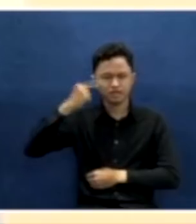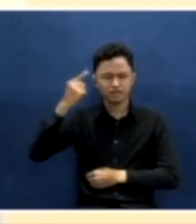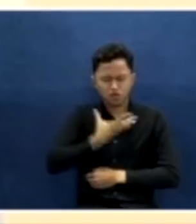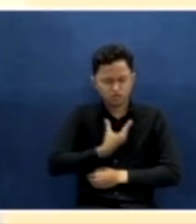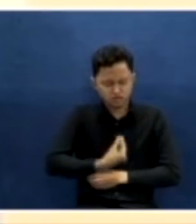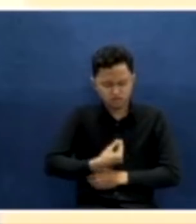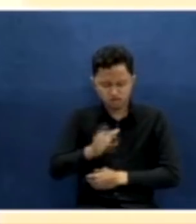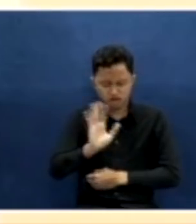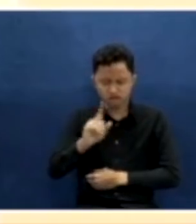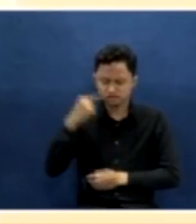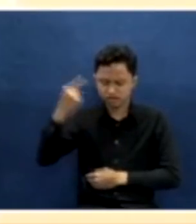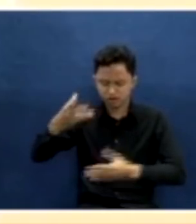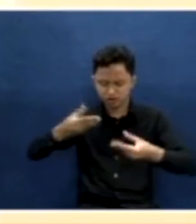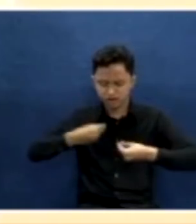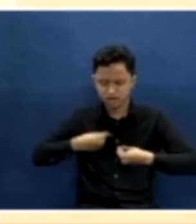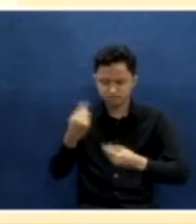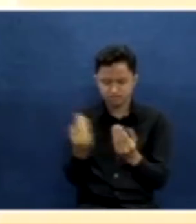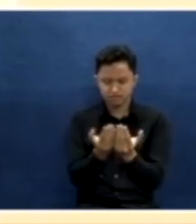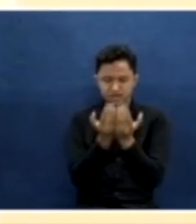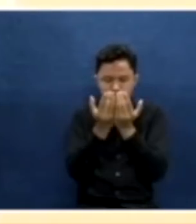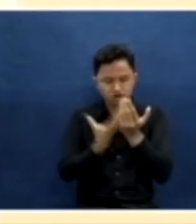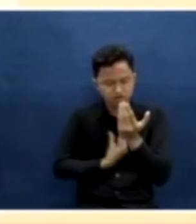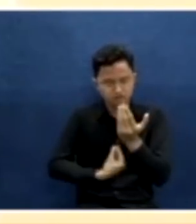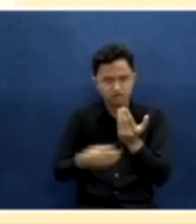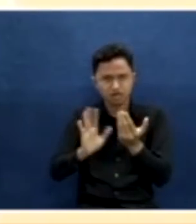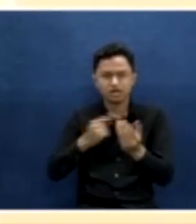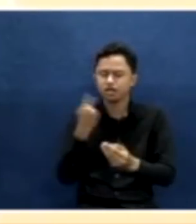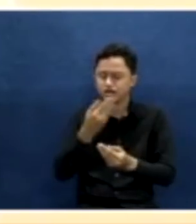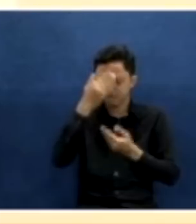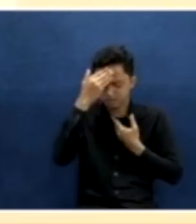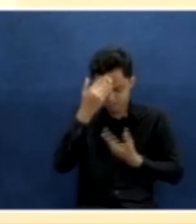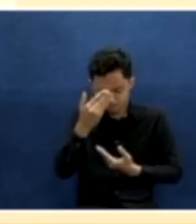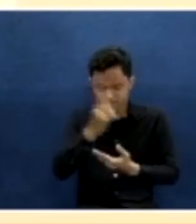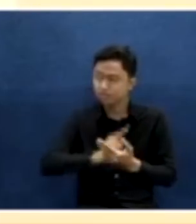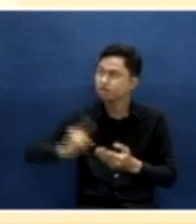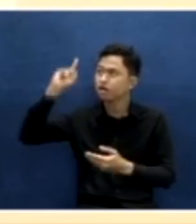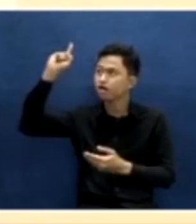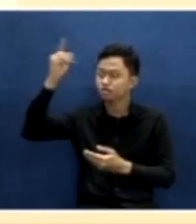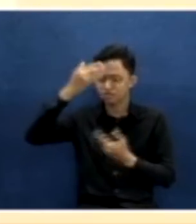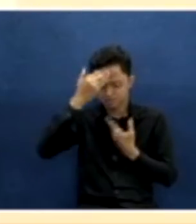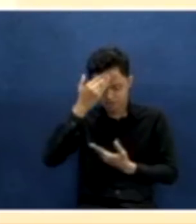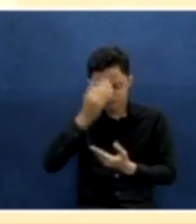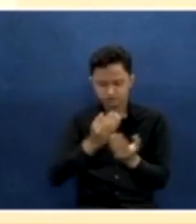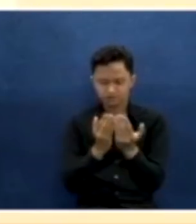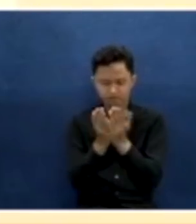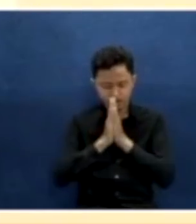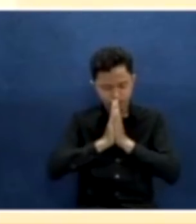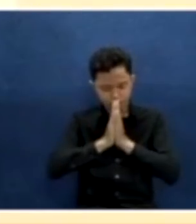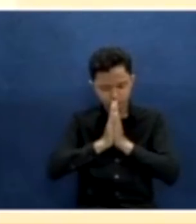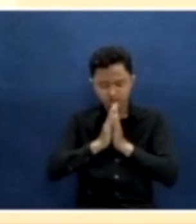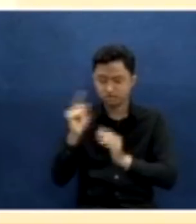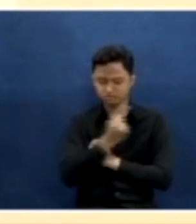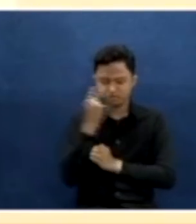ketika kami meminta dan ketika kami berdoa kami bersimpuh Kami memohon ya robb yang kami sembah semoga setiap